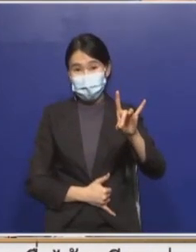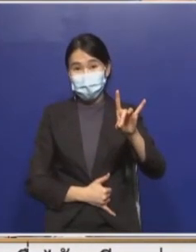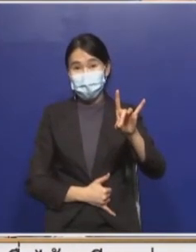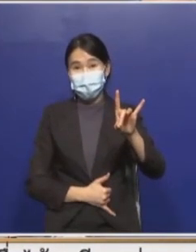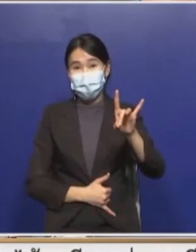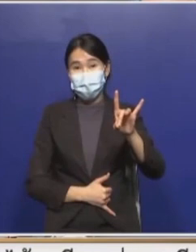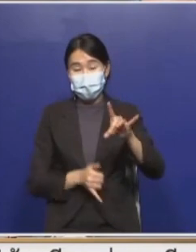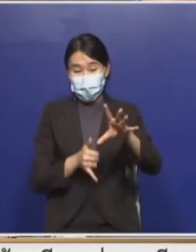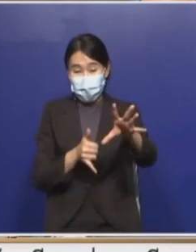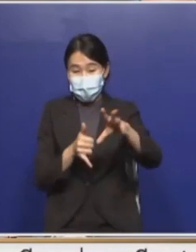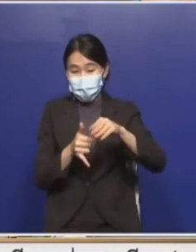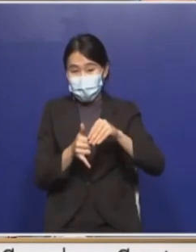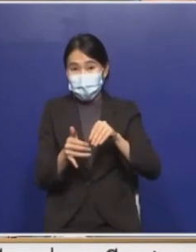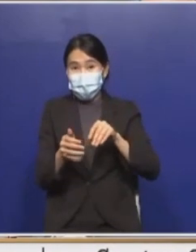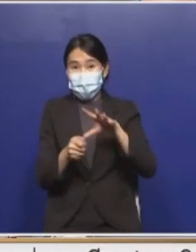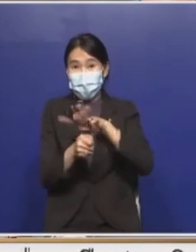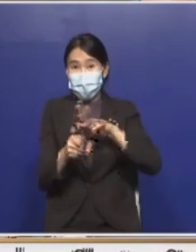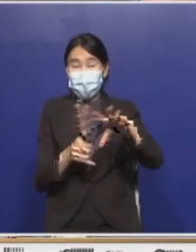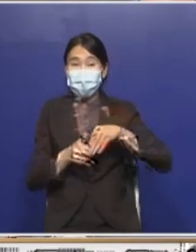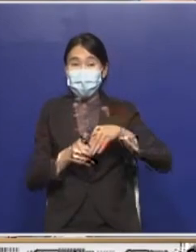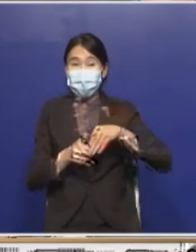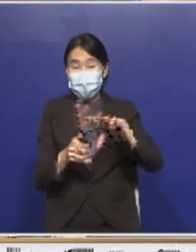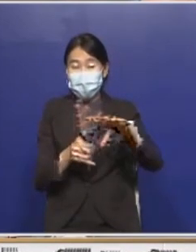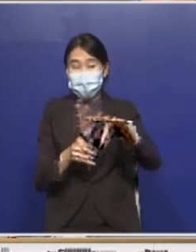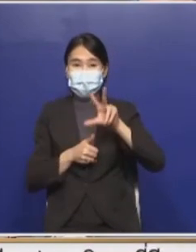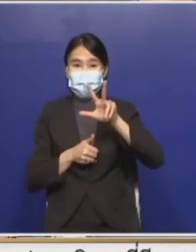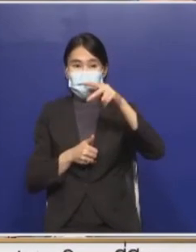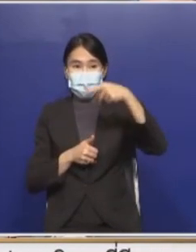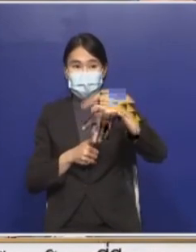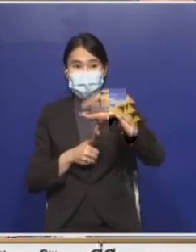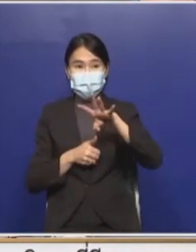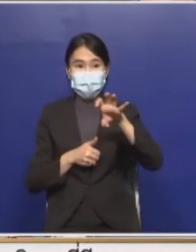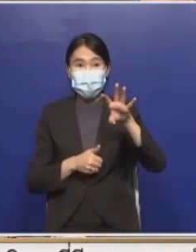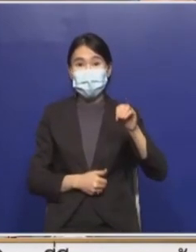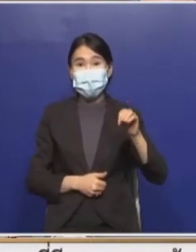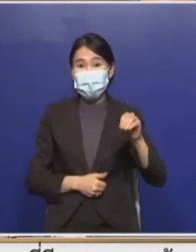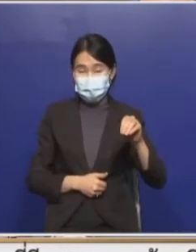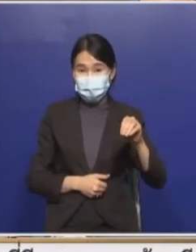ติดโรคโควิด 3,440 คน